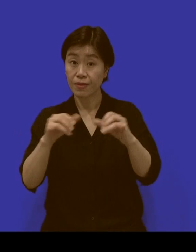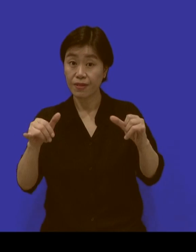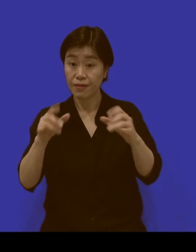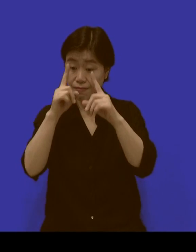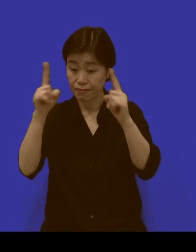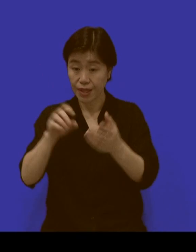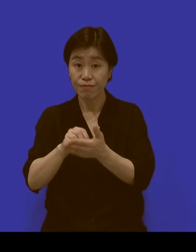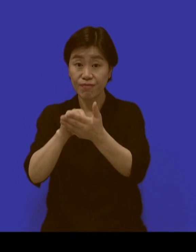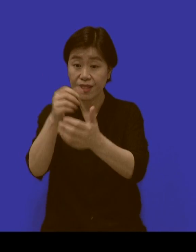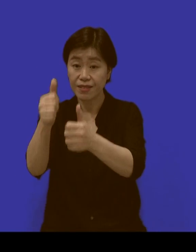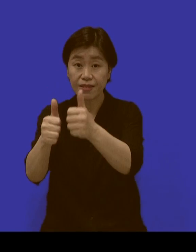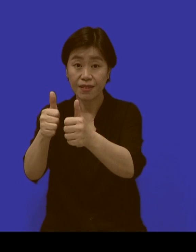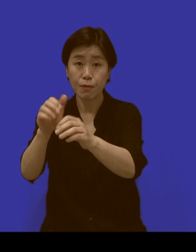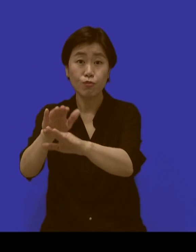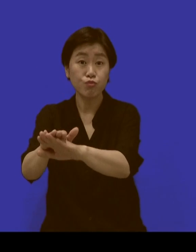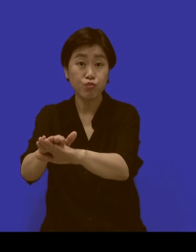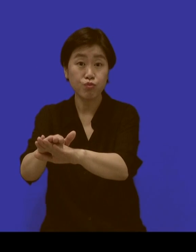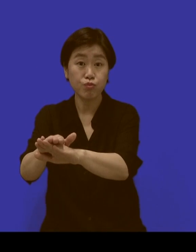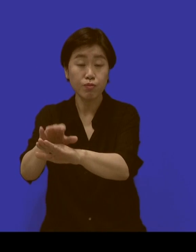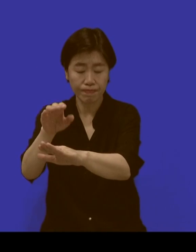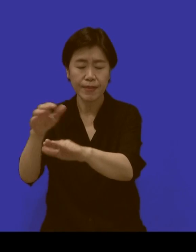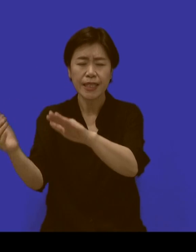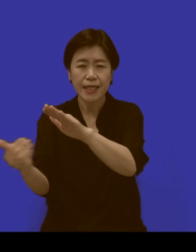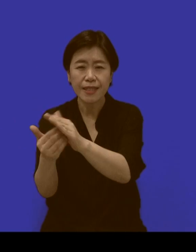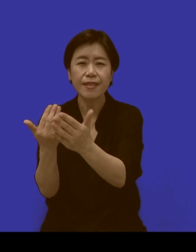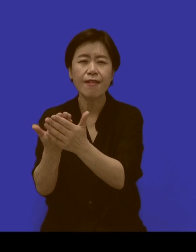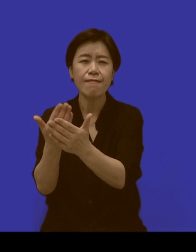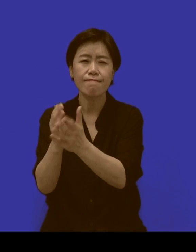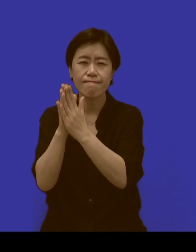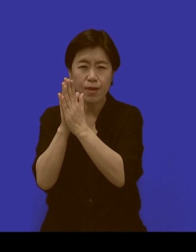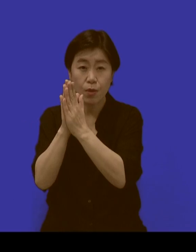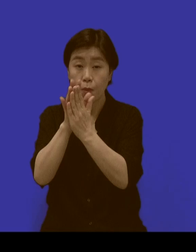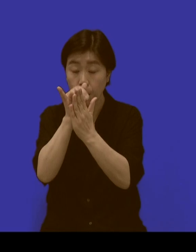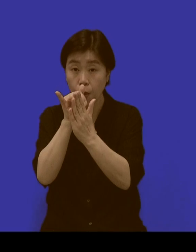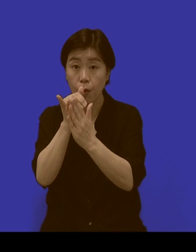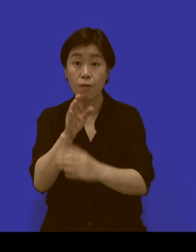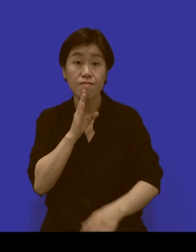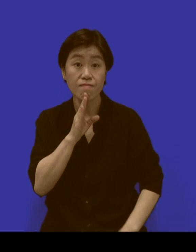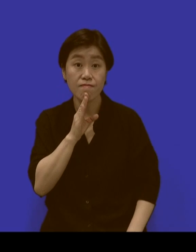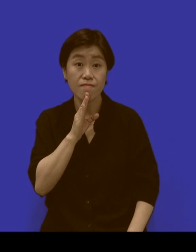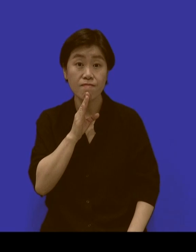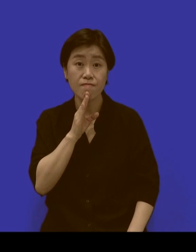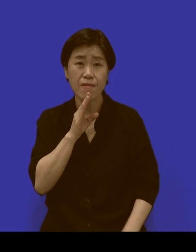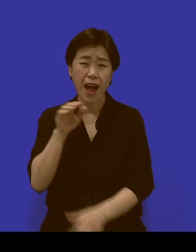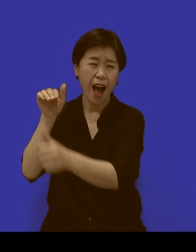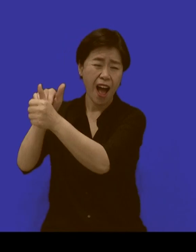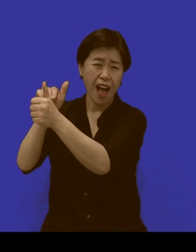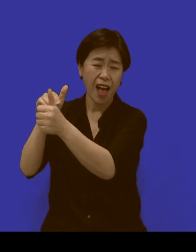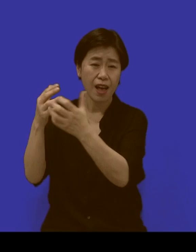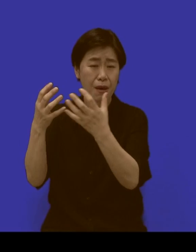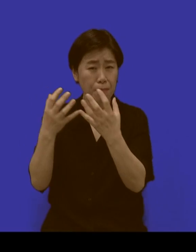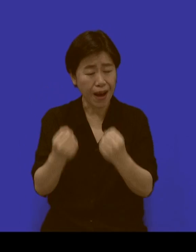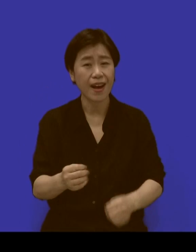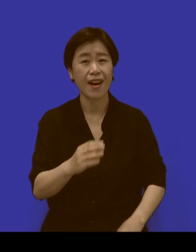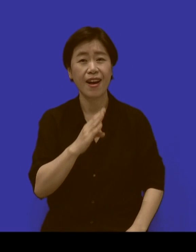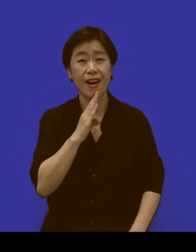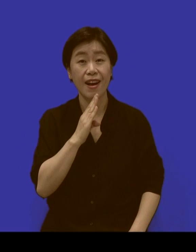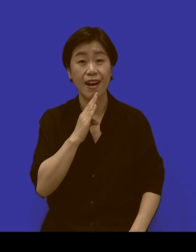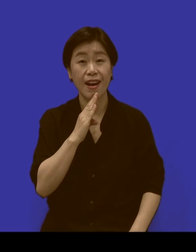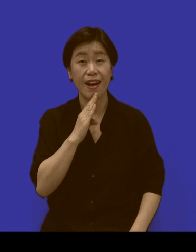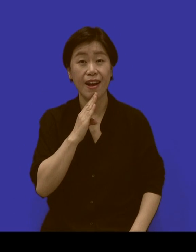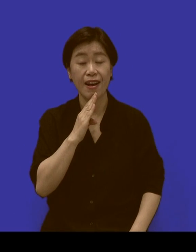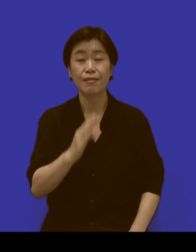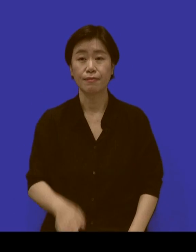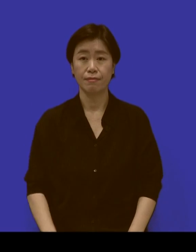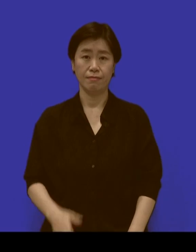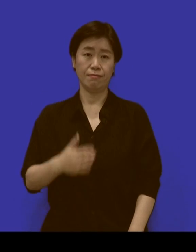많잖아요. 결국은 하나님께 내 아들 다 보내달라고 지금 단식하는 아들처럼 하는 거 같잖아요. 금식 기도인지 그죠? 단식 나를